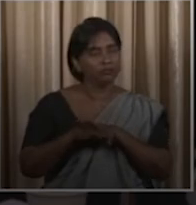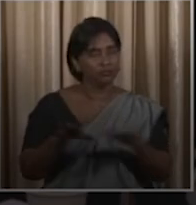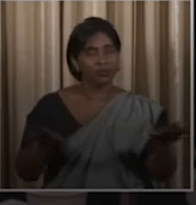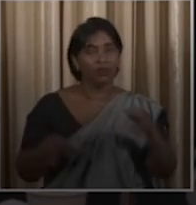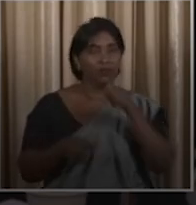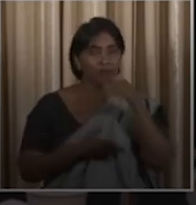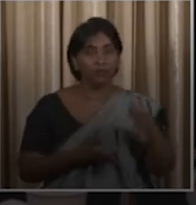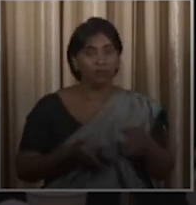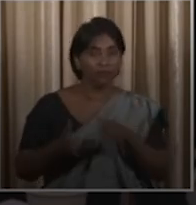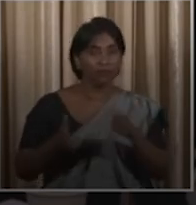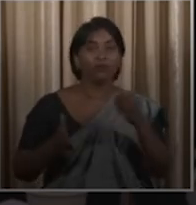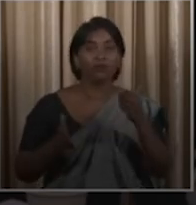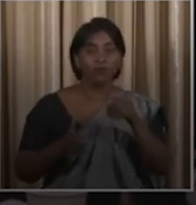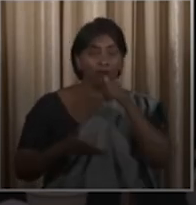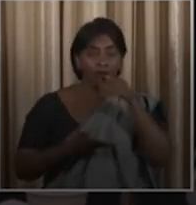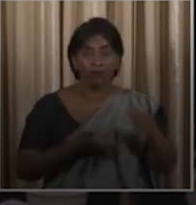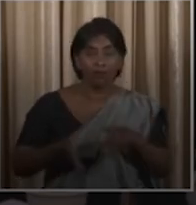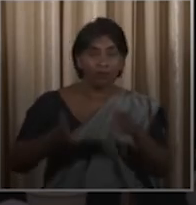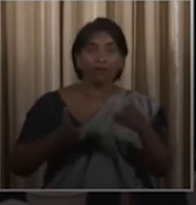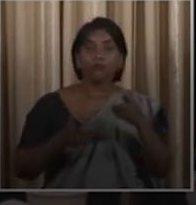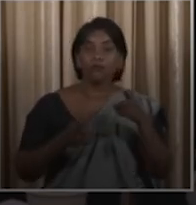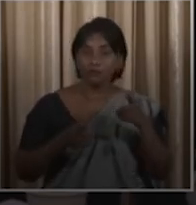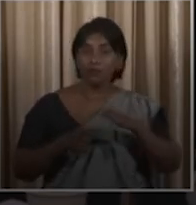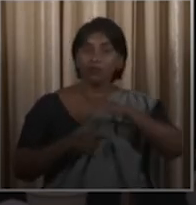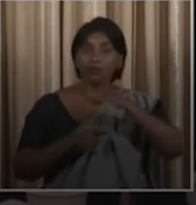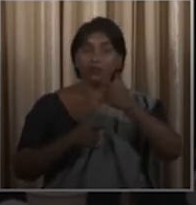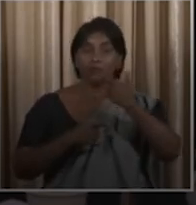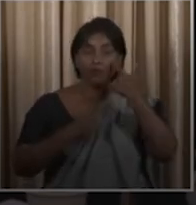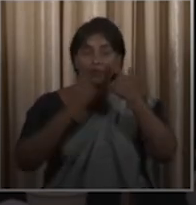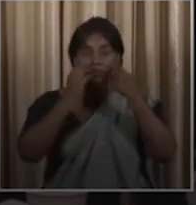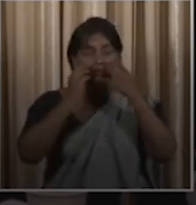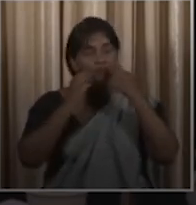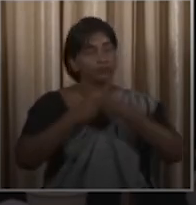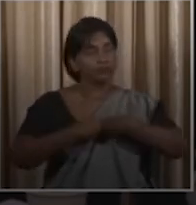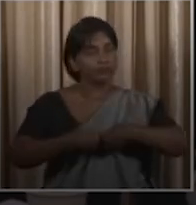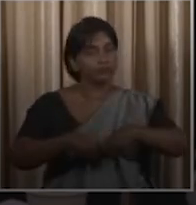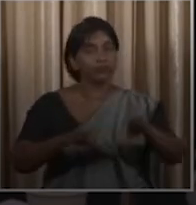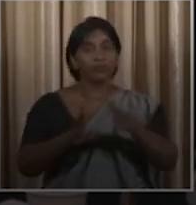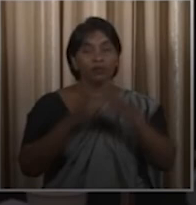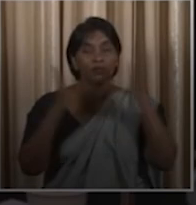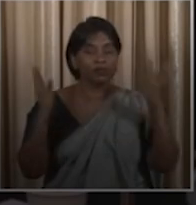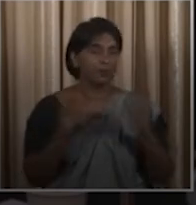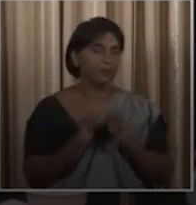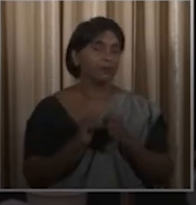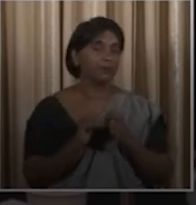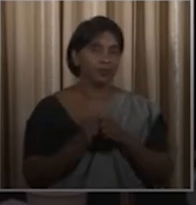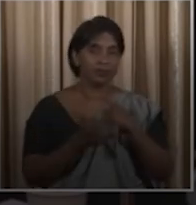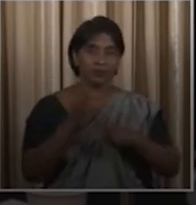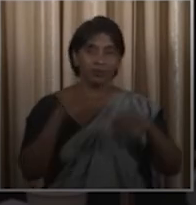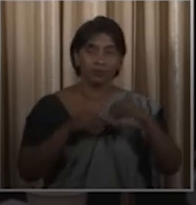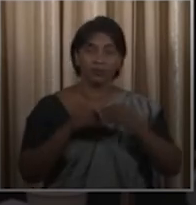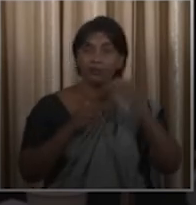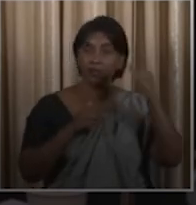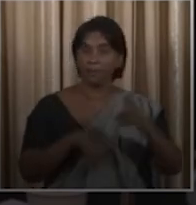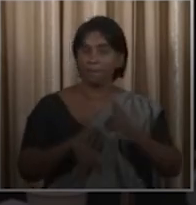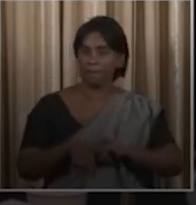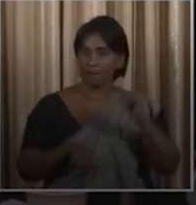ගංගා නේද කඳුළු වලින් ගලාගෙන ගියා ඒ තරම් ව්‍යසනයක් ඇති කරා මේ මැතිවරණ කල්දමීම් ප්‍රතිපිකාප ඒ වගේම